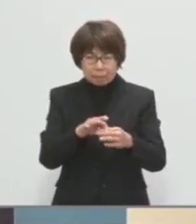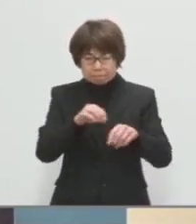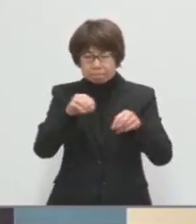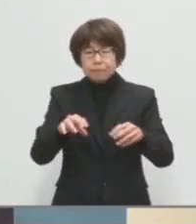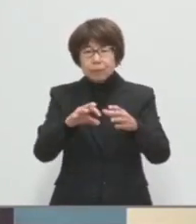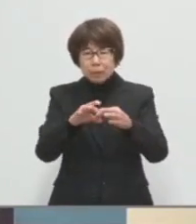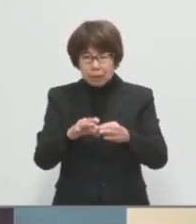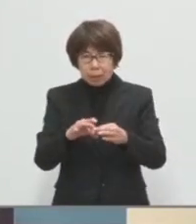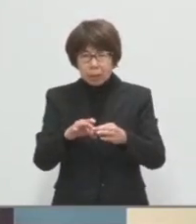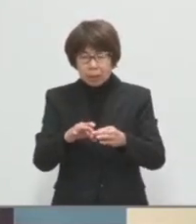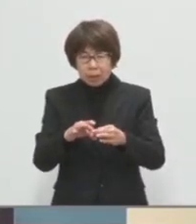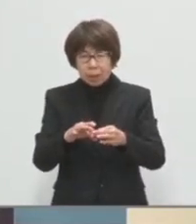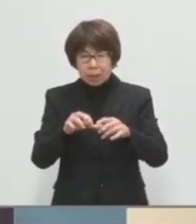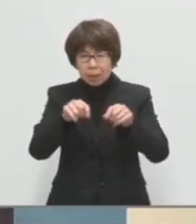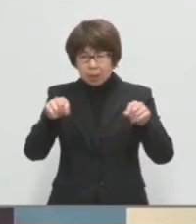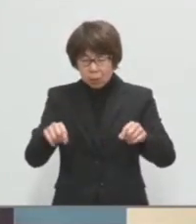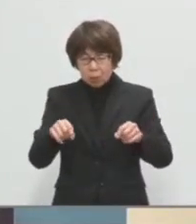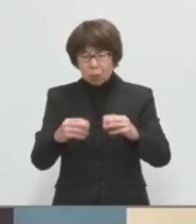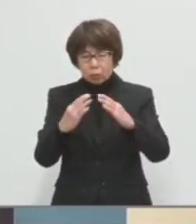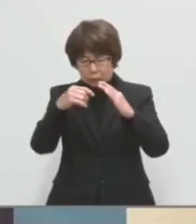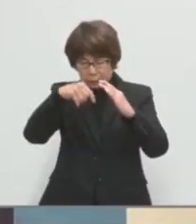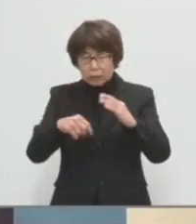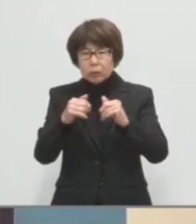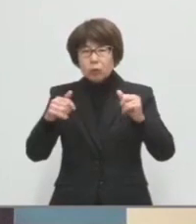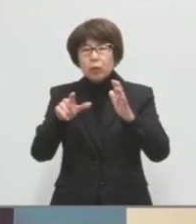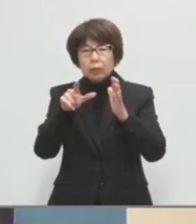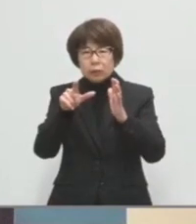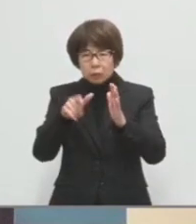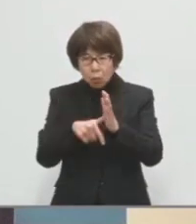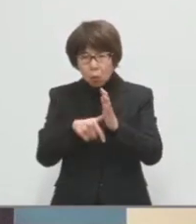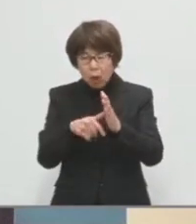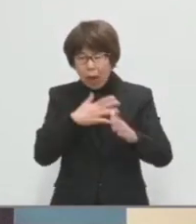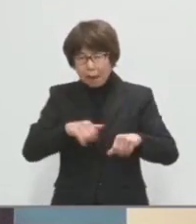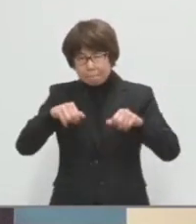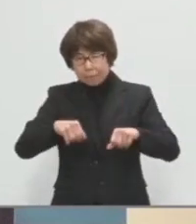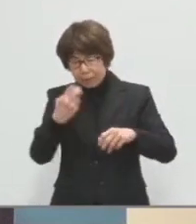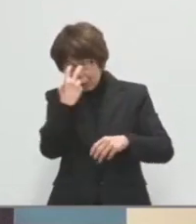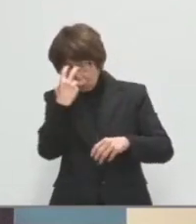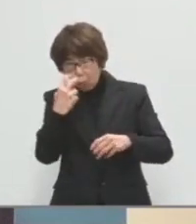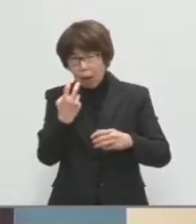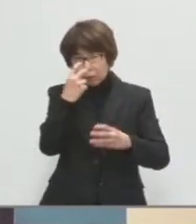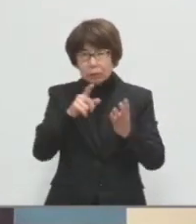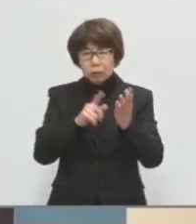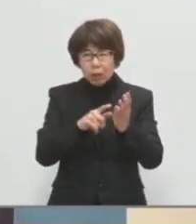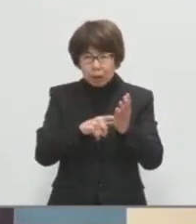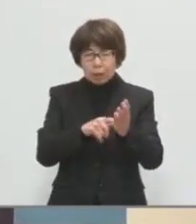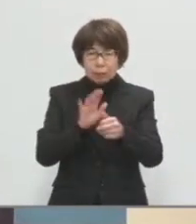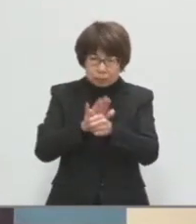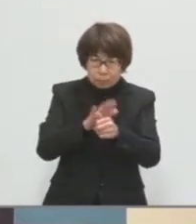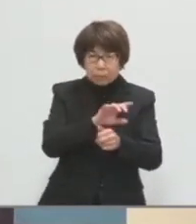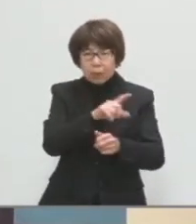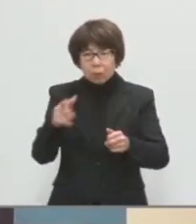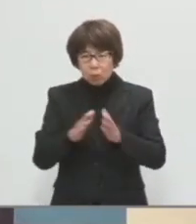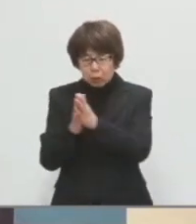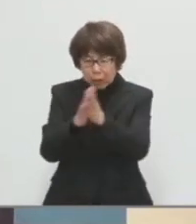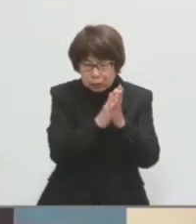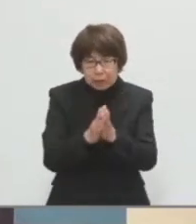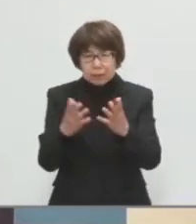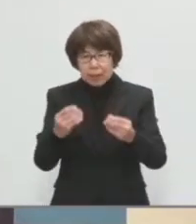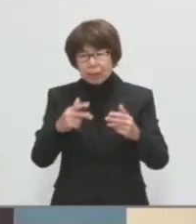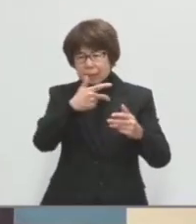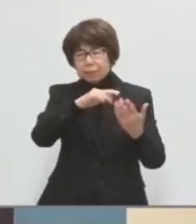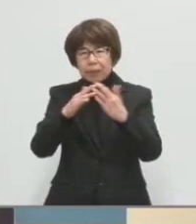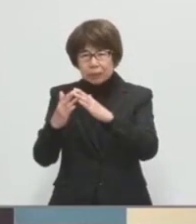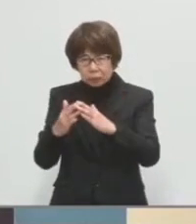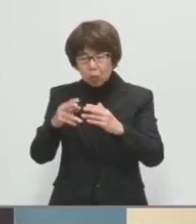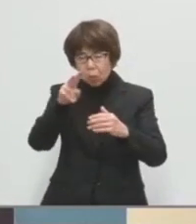自宅療養者の安否確認や食料支援の協力についてご依頼申し上げたところであります人皆様のご協力をお願い